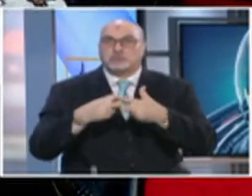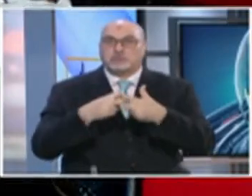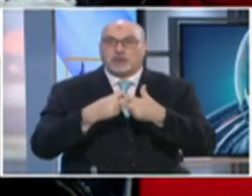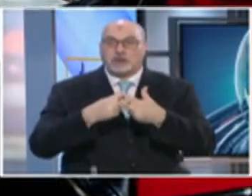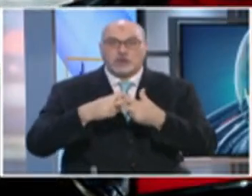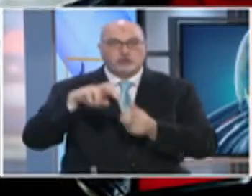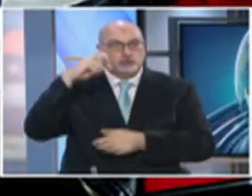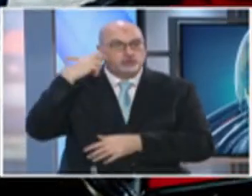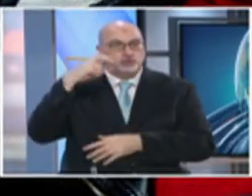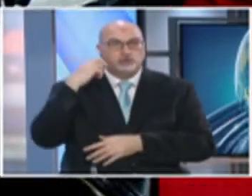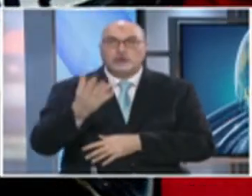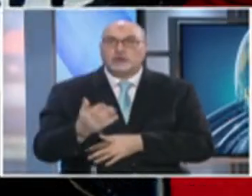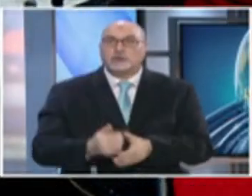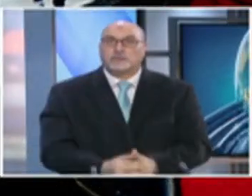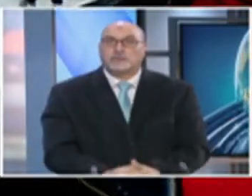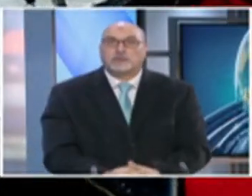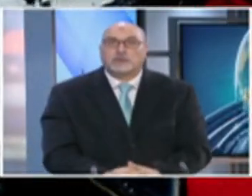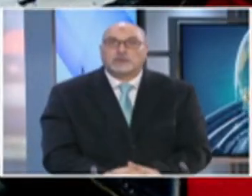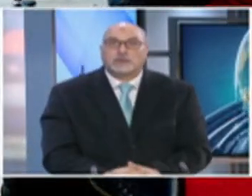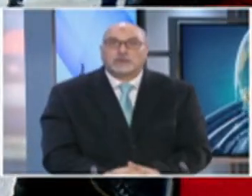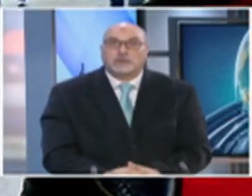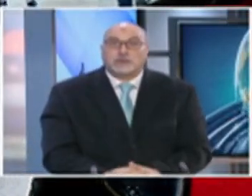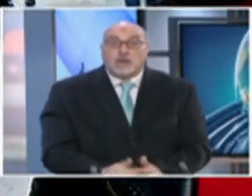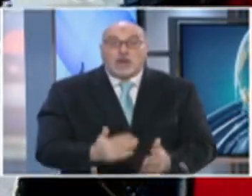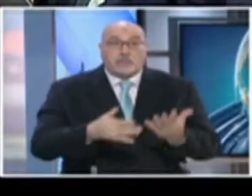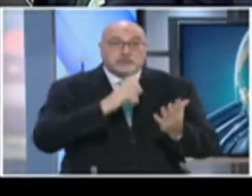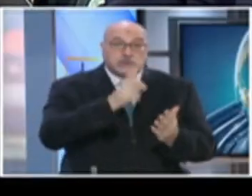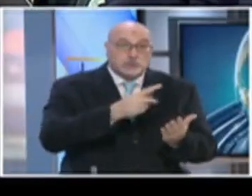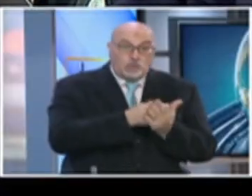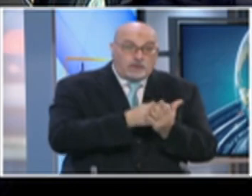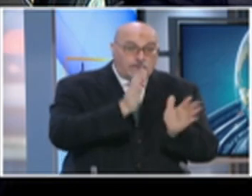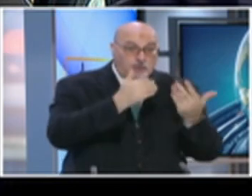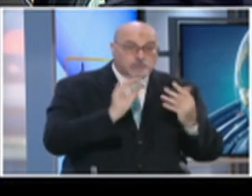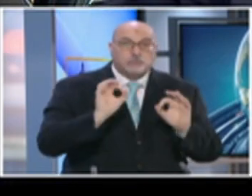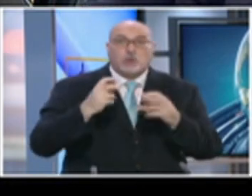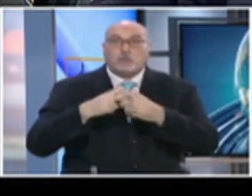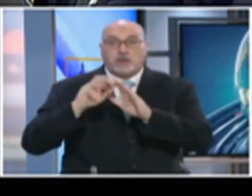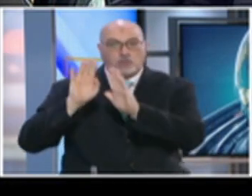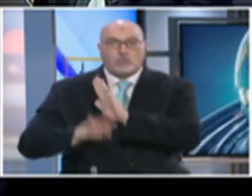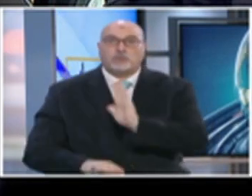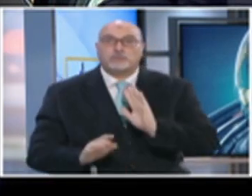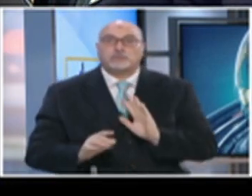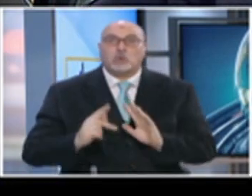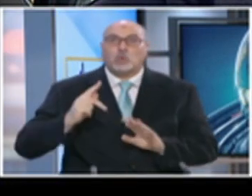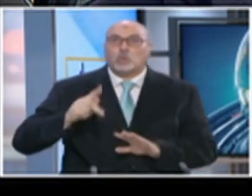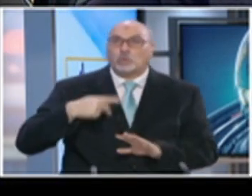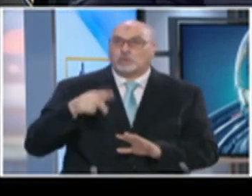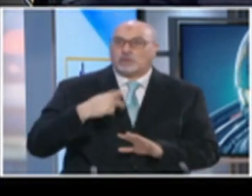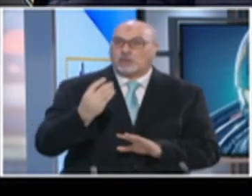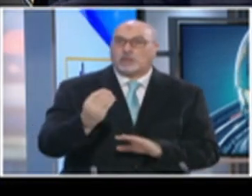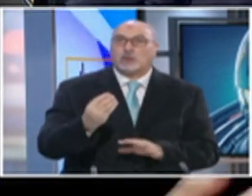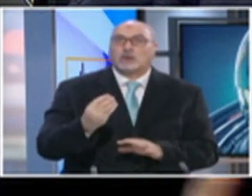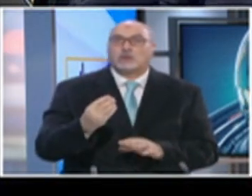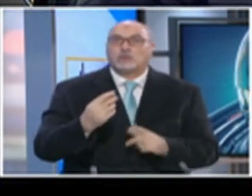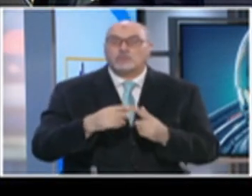خيالية والقرار جاء في وقته. سي اون تري بون شوز، أنا نشوفها حاجة مليحة يداروها